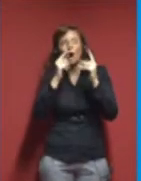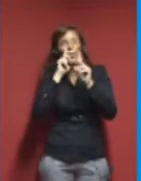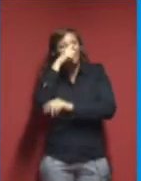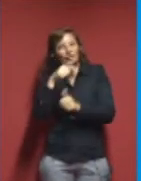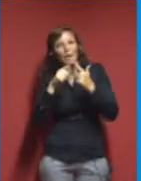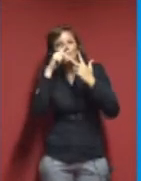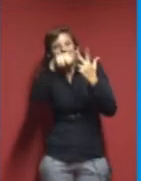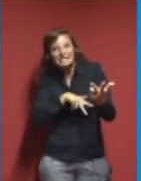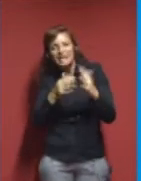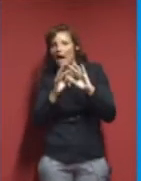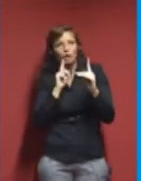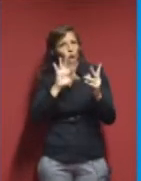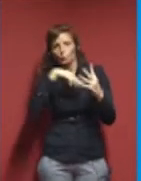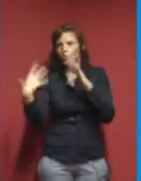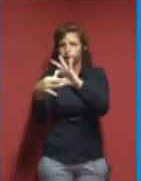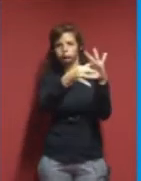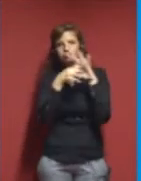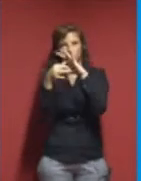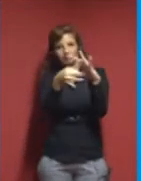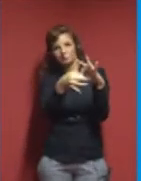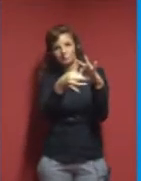mistero e la